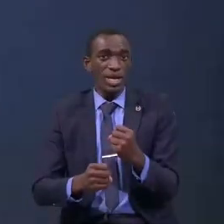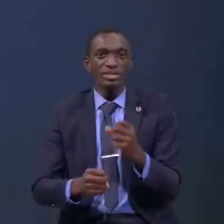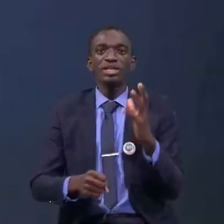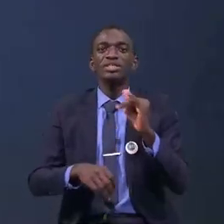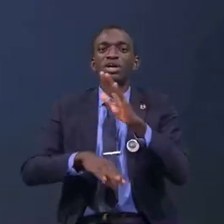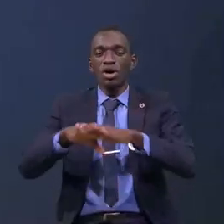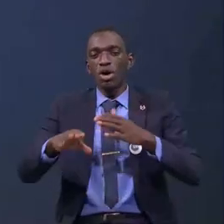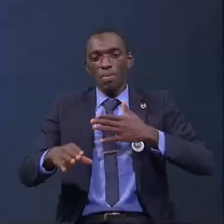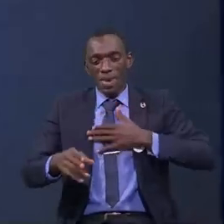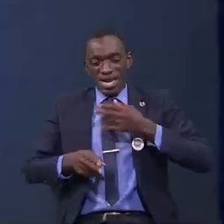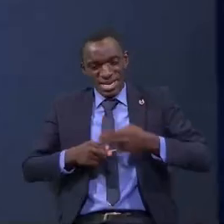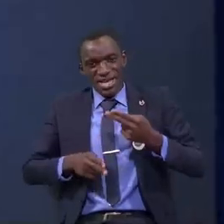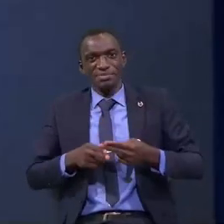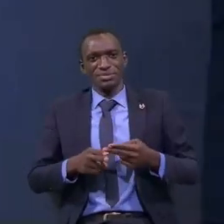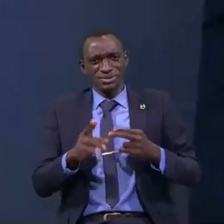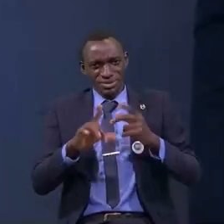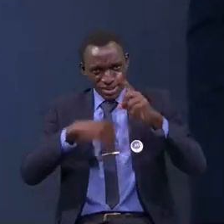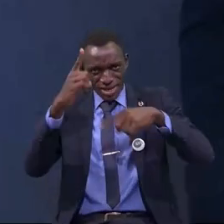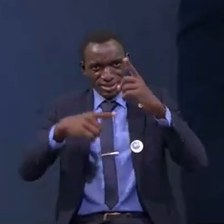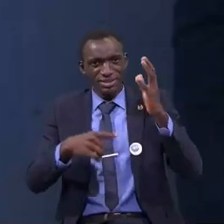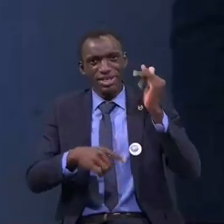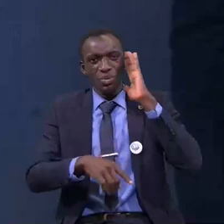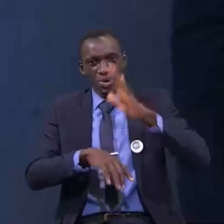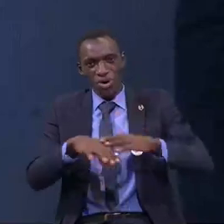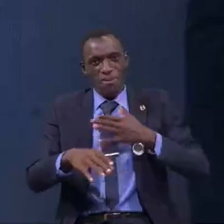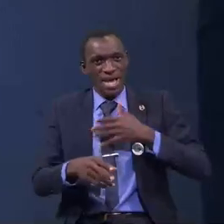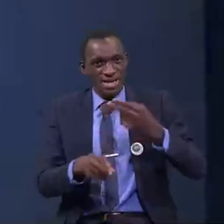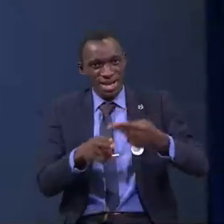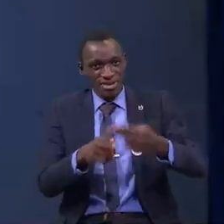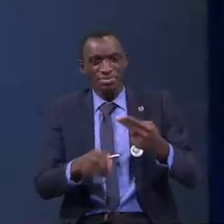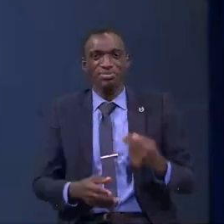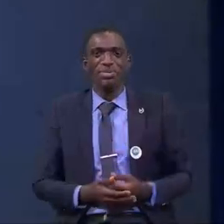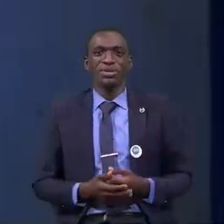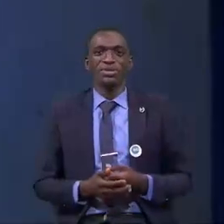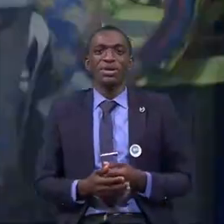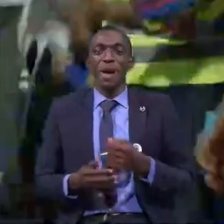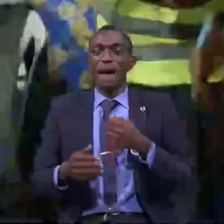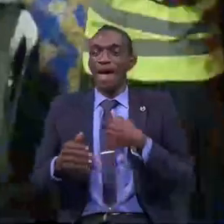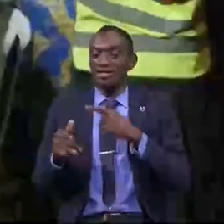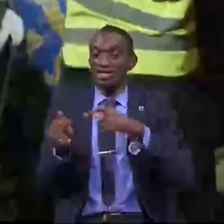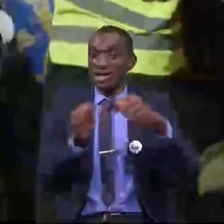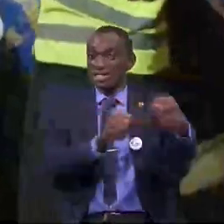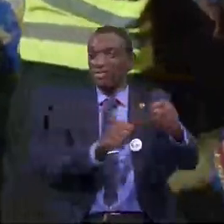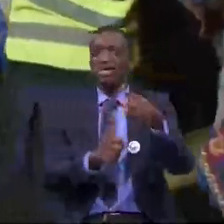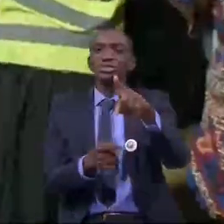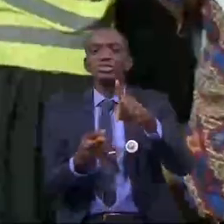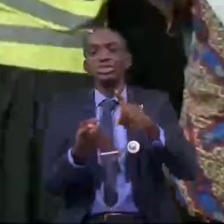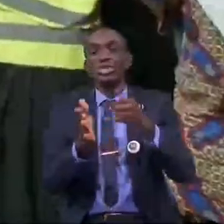Quand quelqu'un mentionne la santé, quelqu'un mentionne la force, la santé, on mentionne mon nom. Je vous le